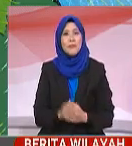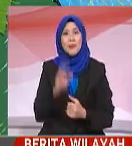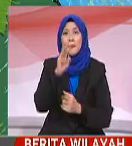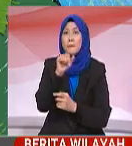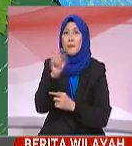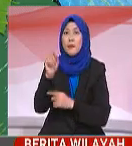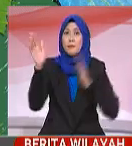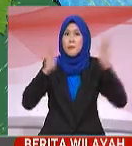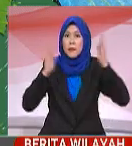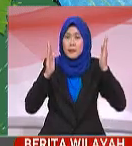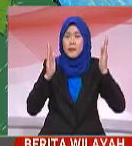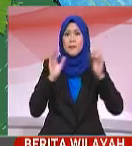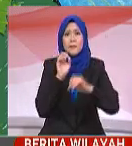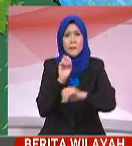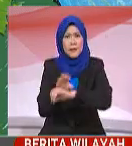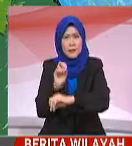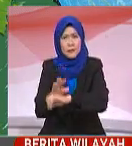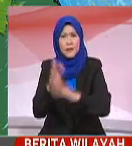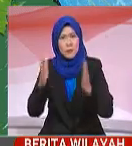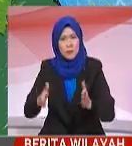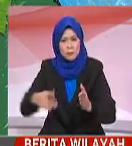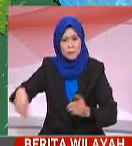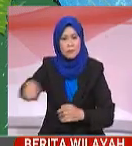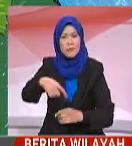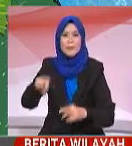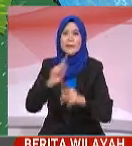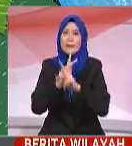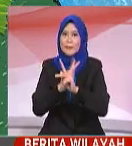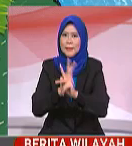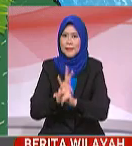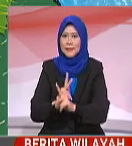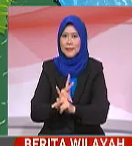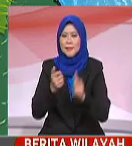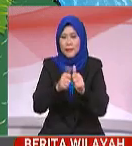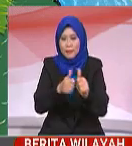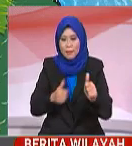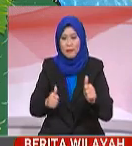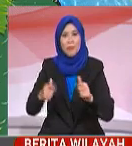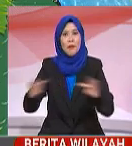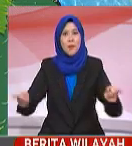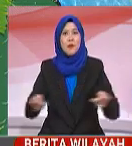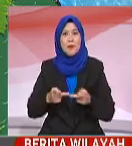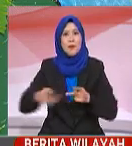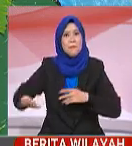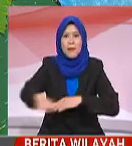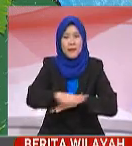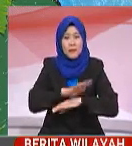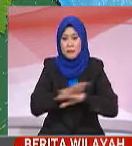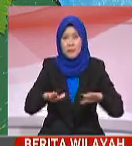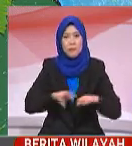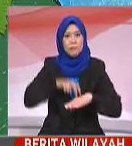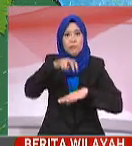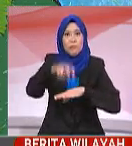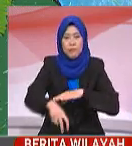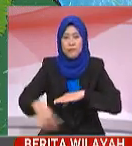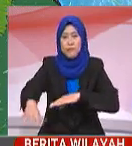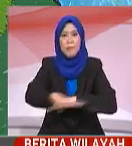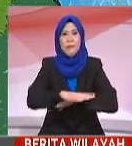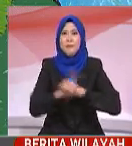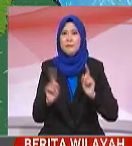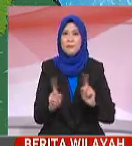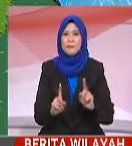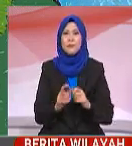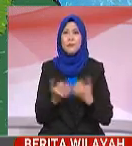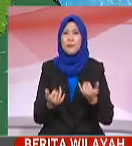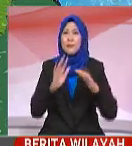Malaysia juga menyarankan kepada orang ramai agar lebih waspada dan hindari kawasan pantai dan tidak turun ke laut. Dan amaran ini akan berkuat